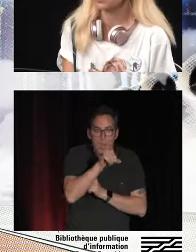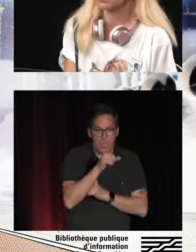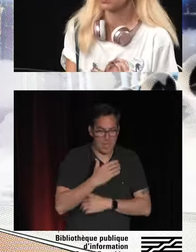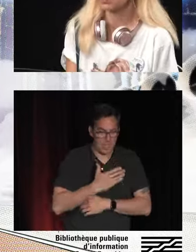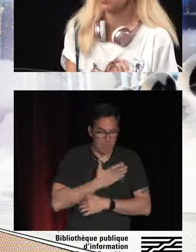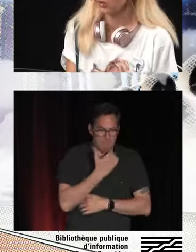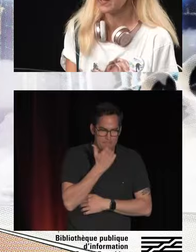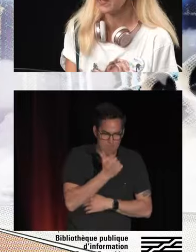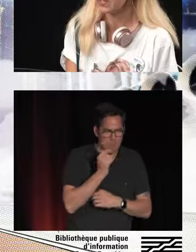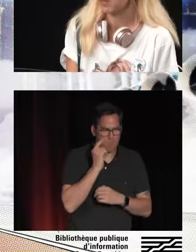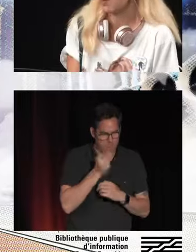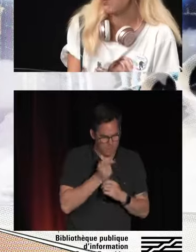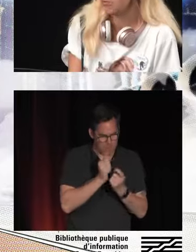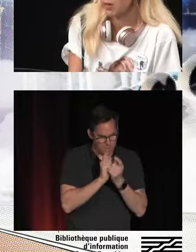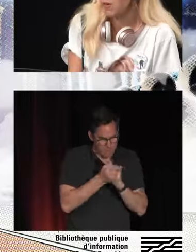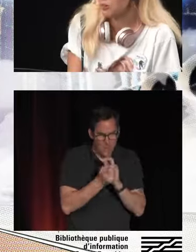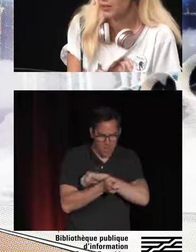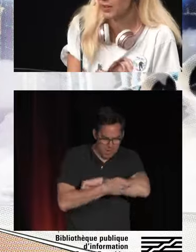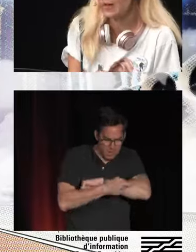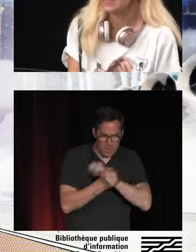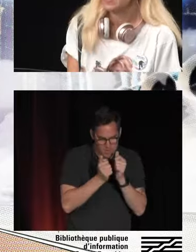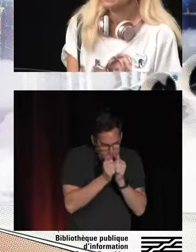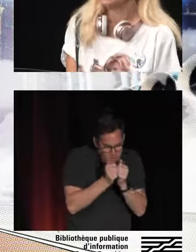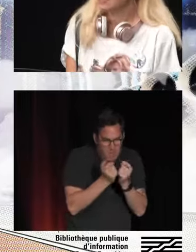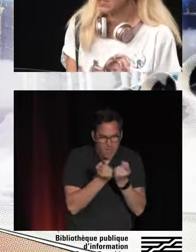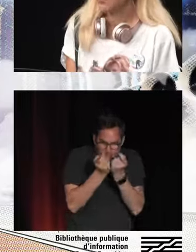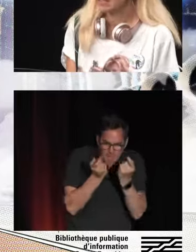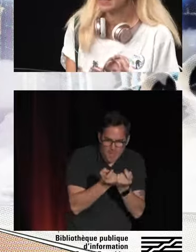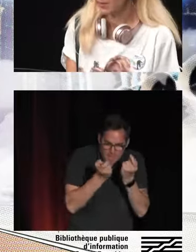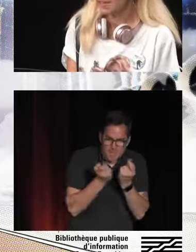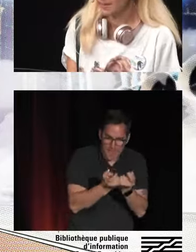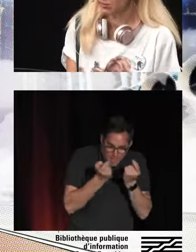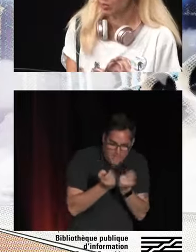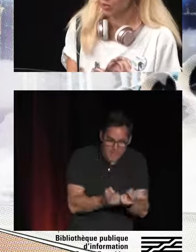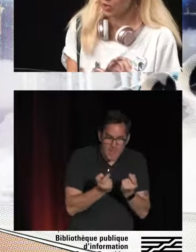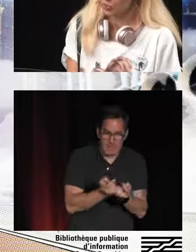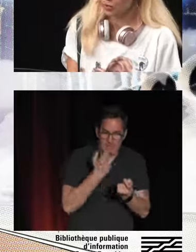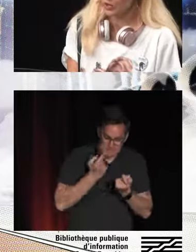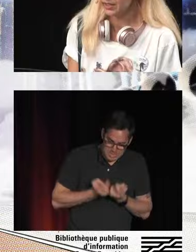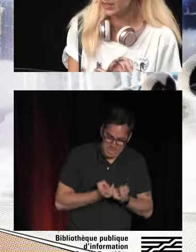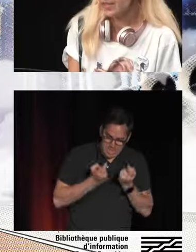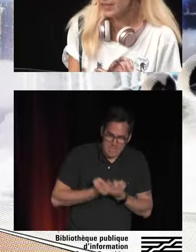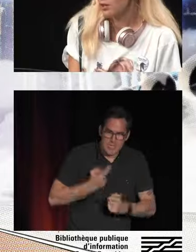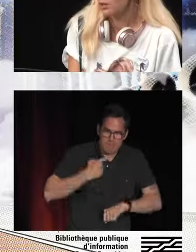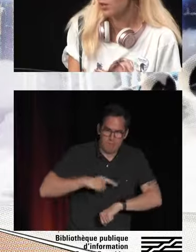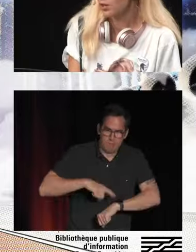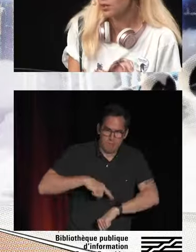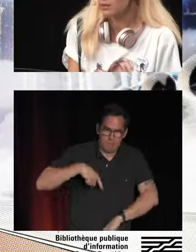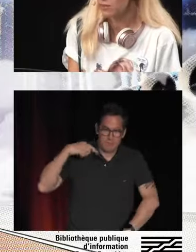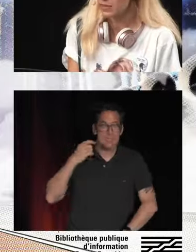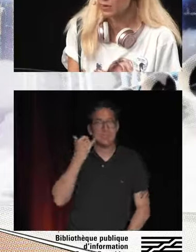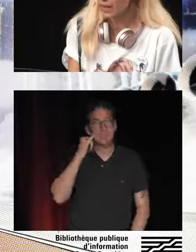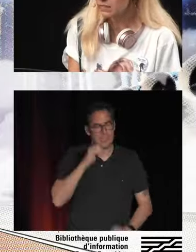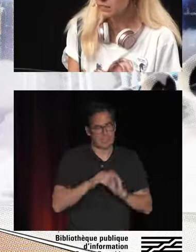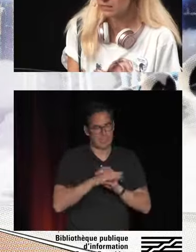faire de façon compétitive, enfin, ou même du speedrun, ça veut dire que vous allez y passer beaucoup de temps, beaucoup d'heures, et si c'est un jeu